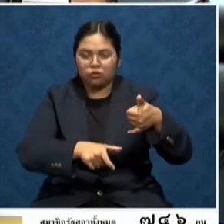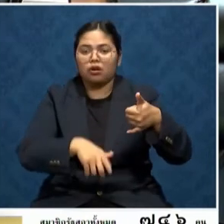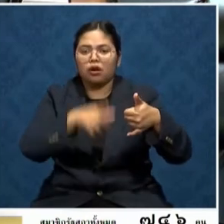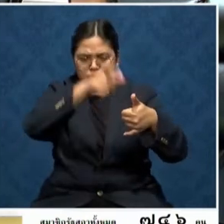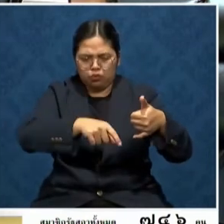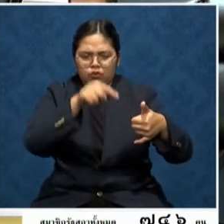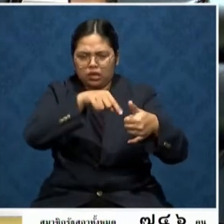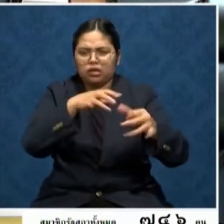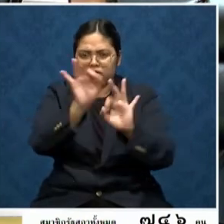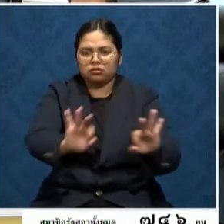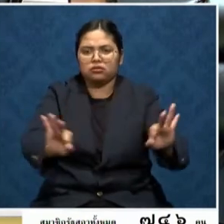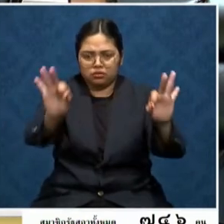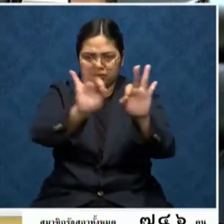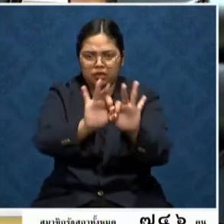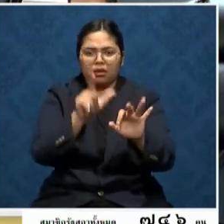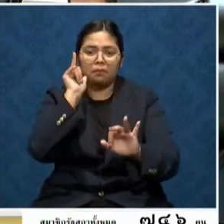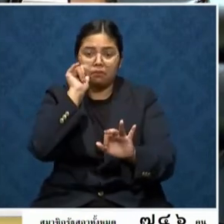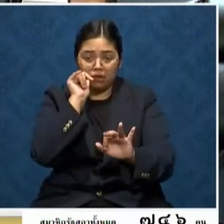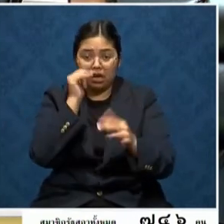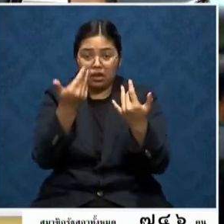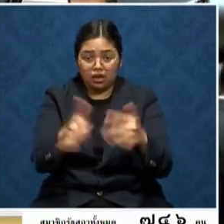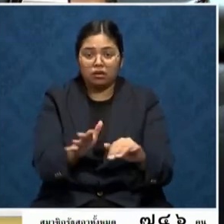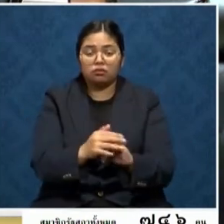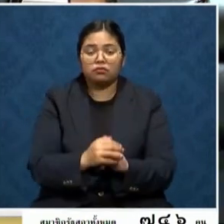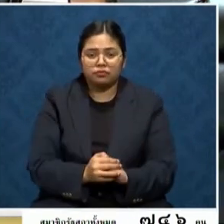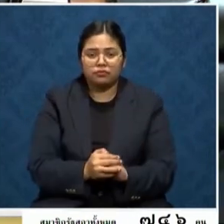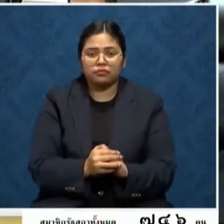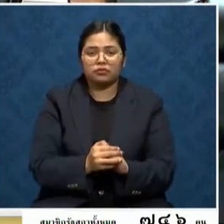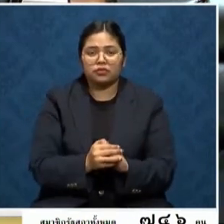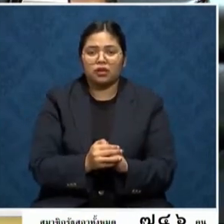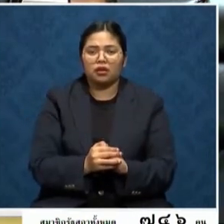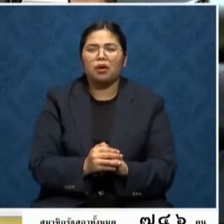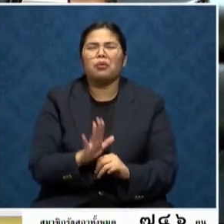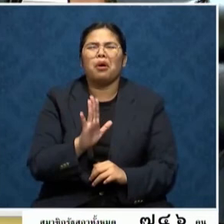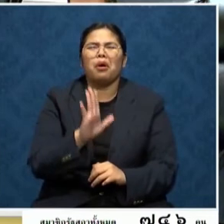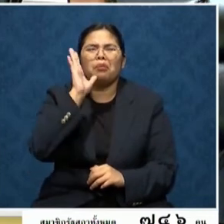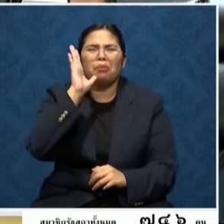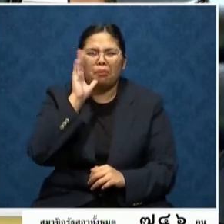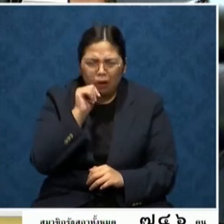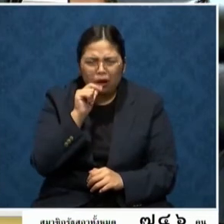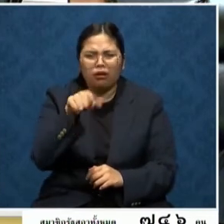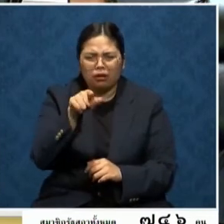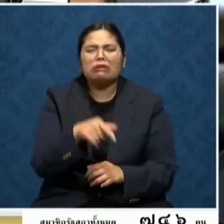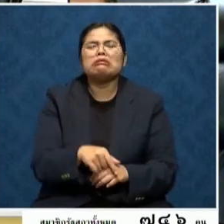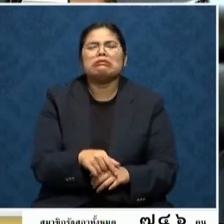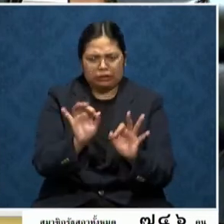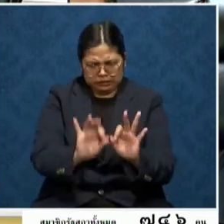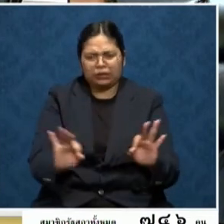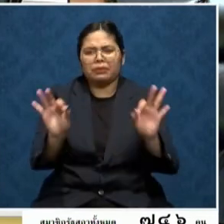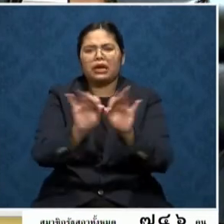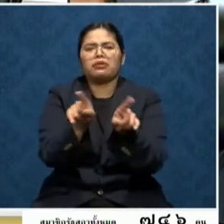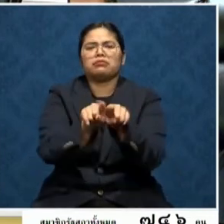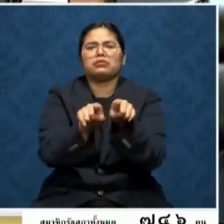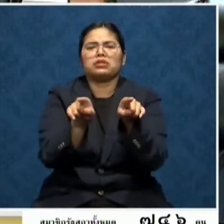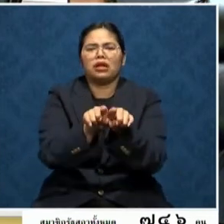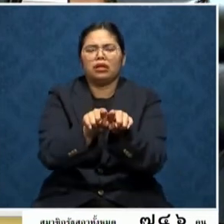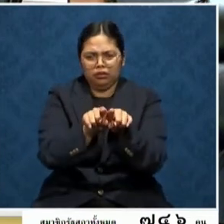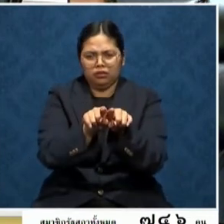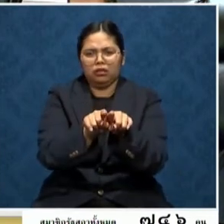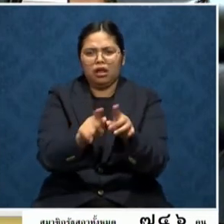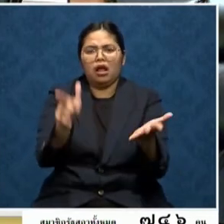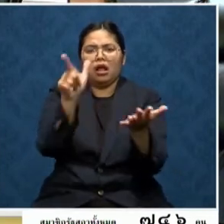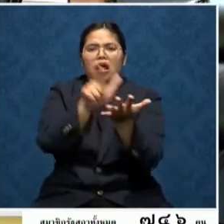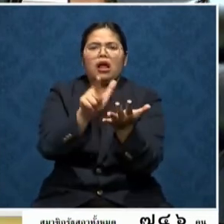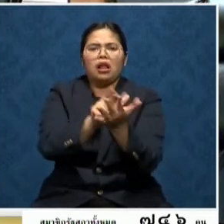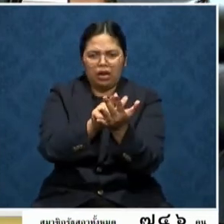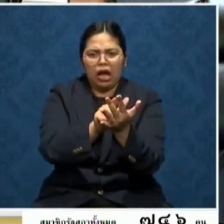ประเทศนี้และนอกจากแม่แล้วนะคะเดี๋ยวคุณผู้ชายจะน้อยใจนะคะพ่อก็สำคัญค่ะการลาคลอดของพ่อ